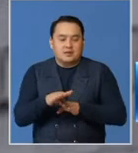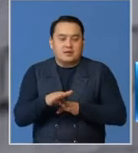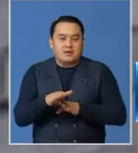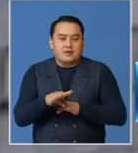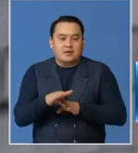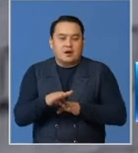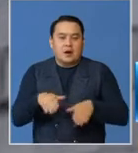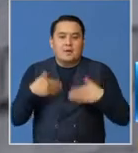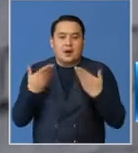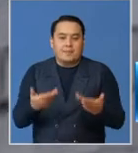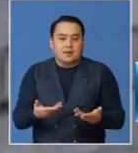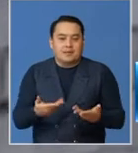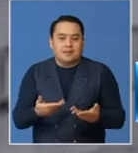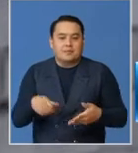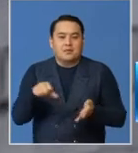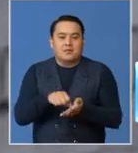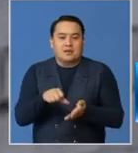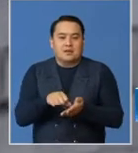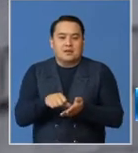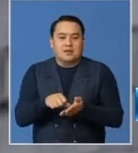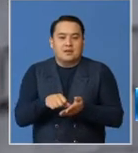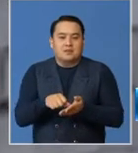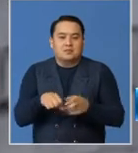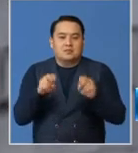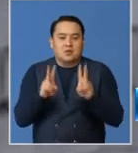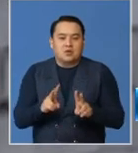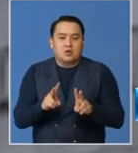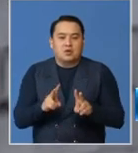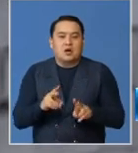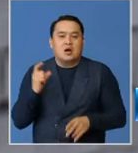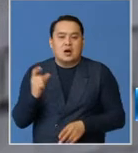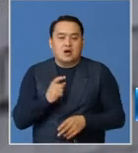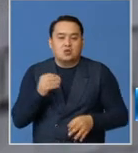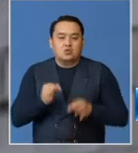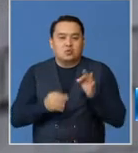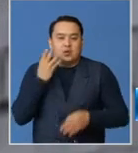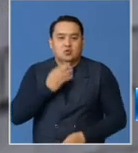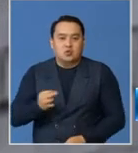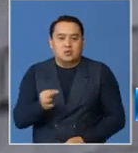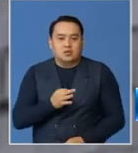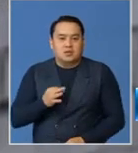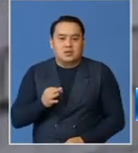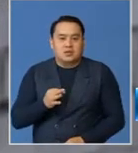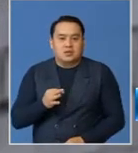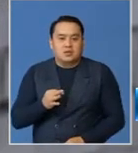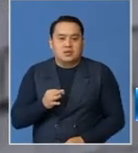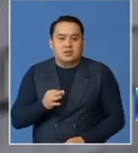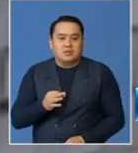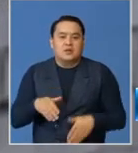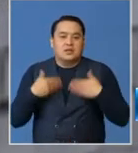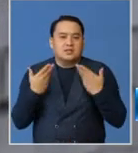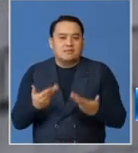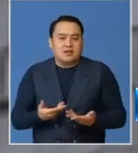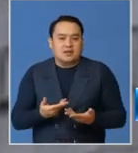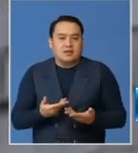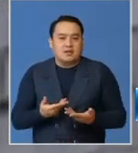Мы обратились с представлением в специализированный межрайонный экономический суд Алматинской области. С представлением